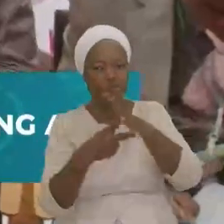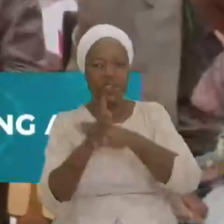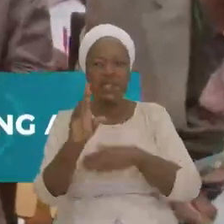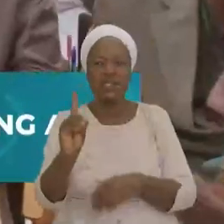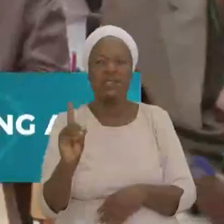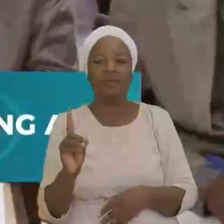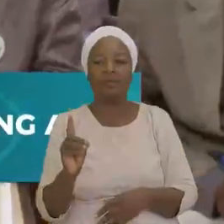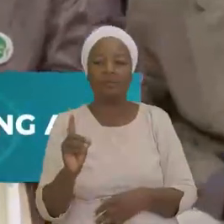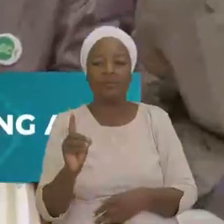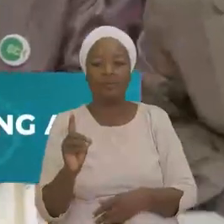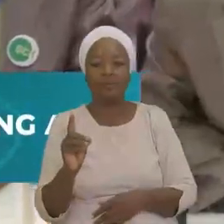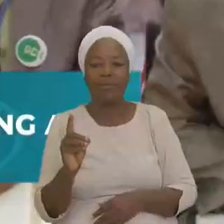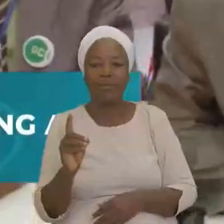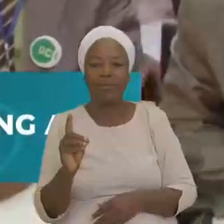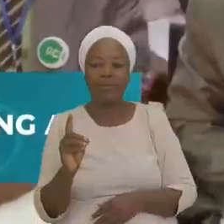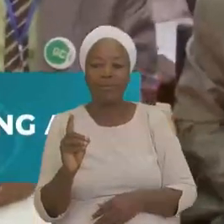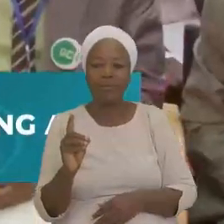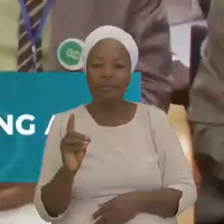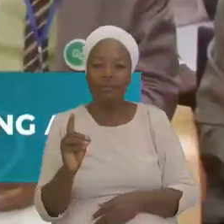comme annoncé.